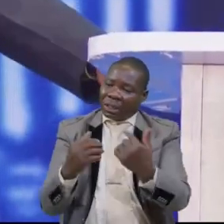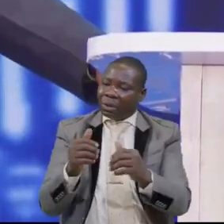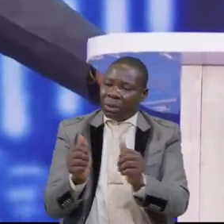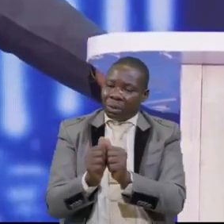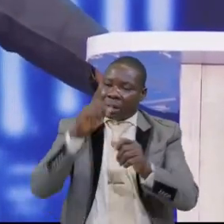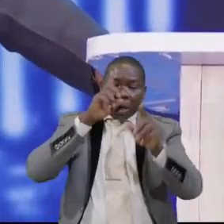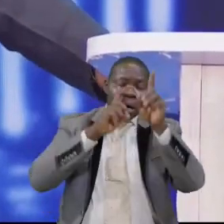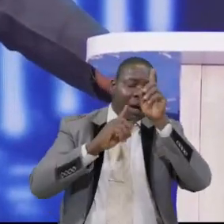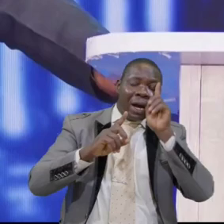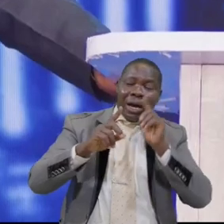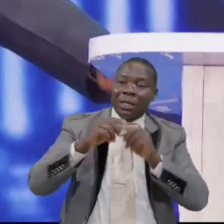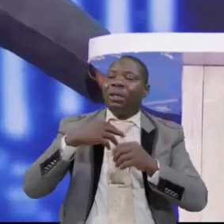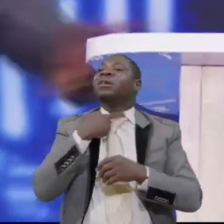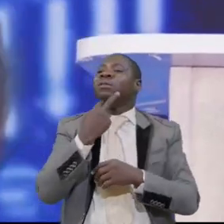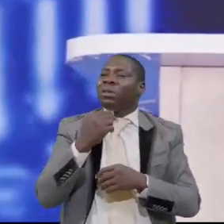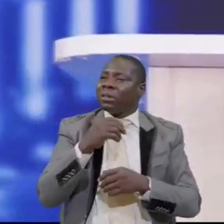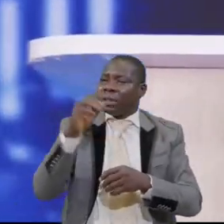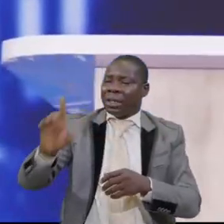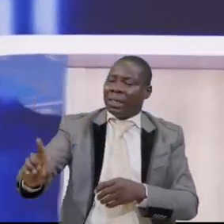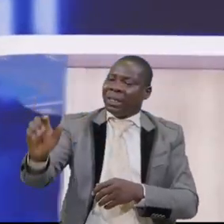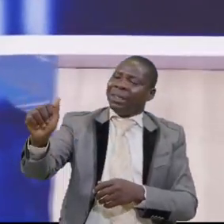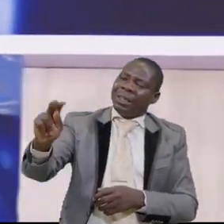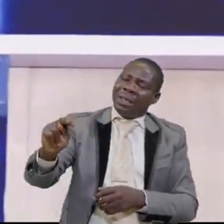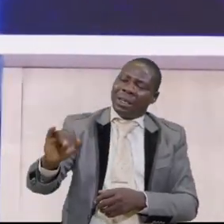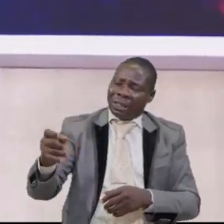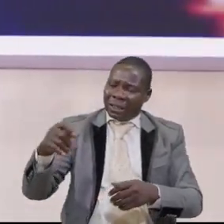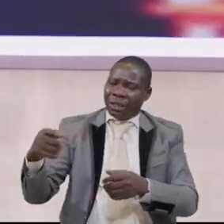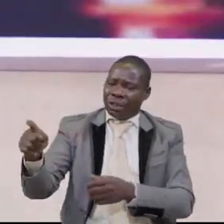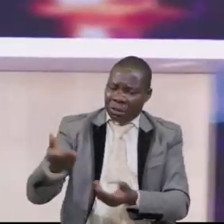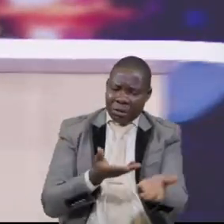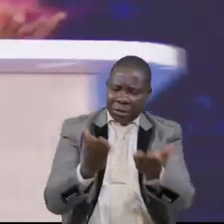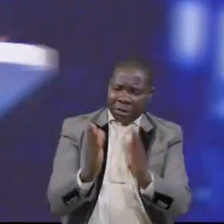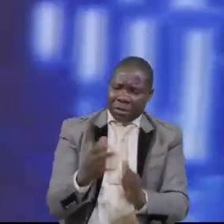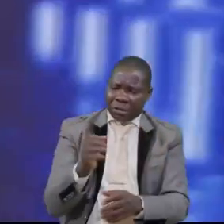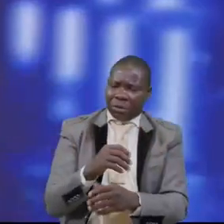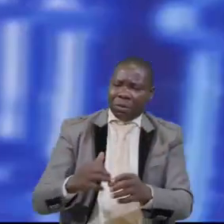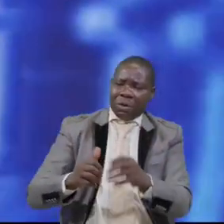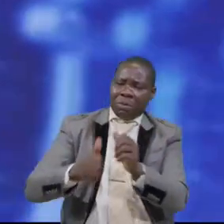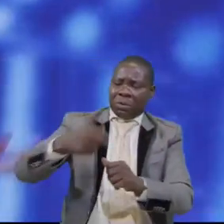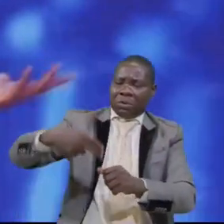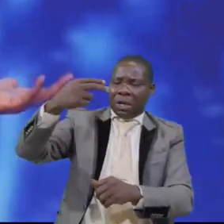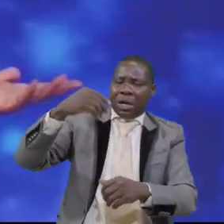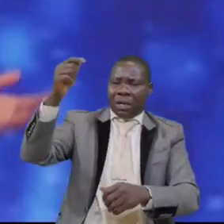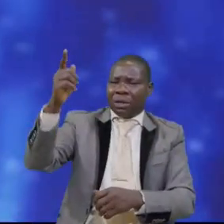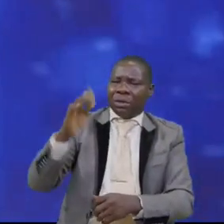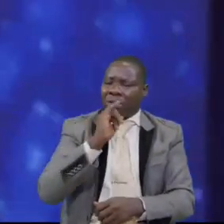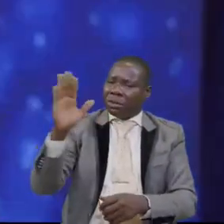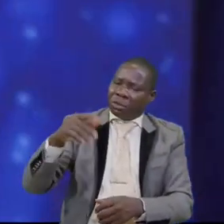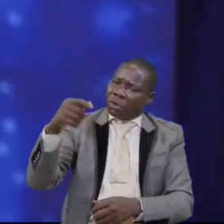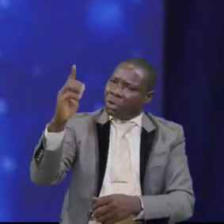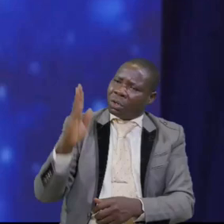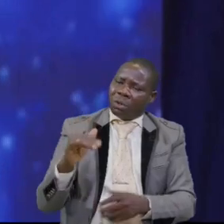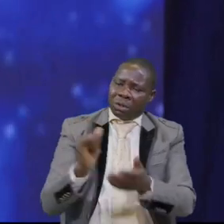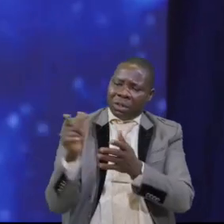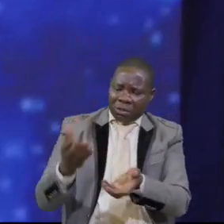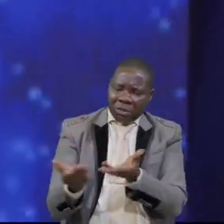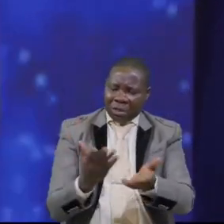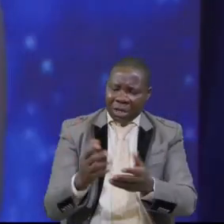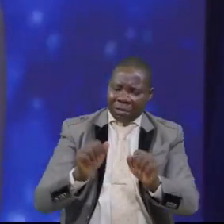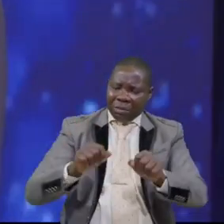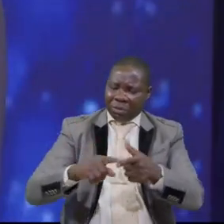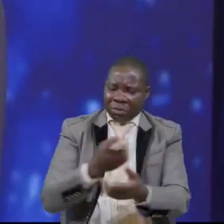oh serviteur du Dieu très haut, est-ce que ton Dieu, que tu sais, a pu te délivrer de la